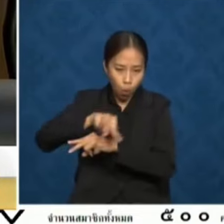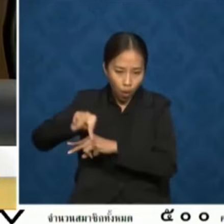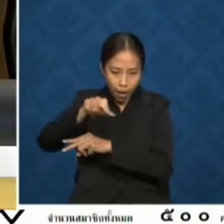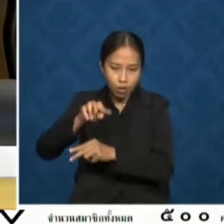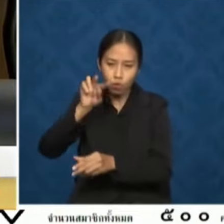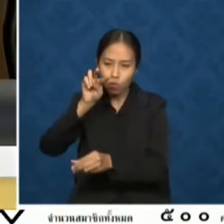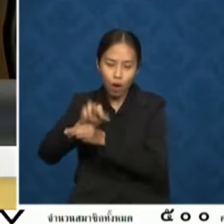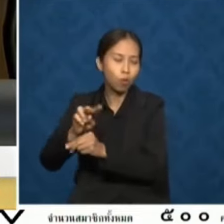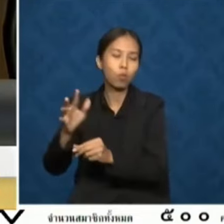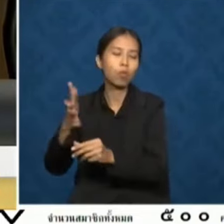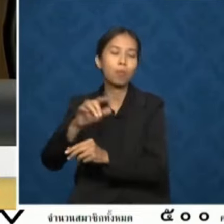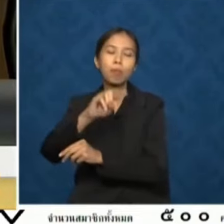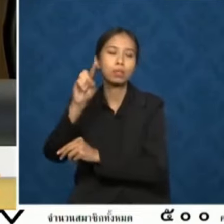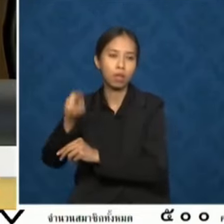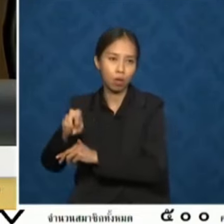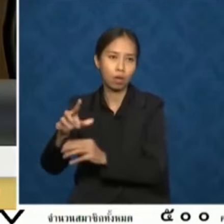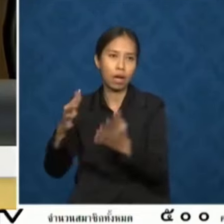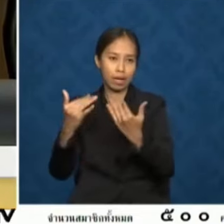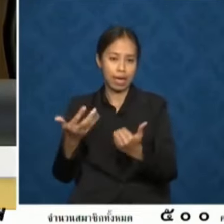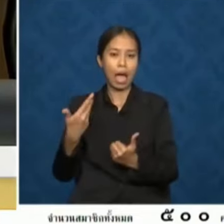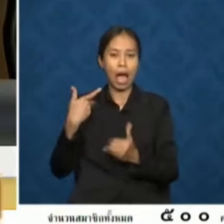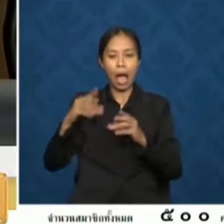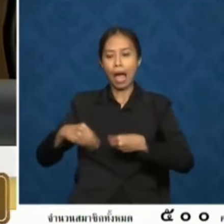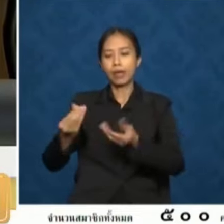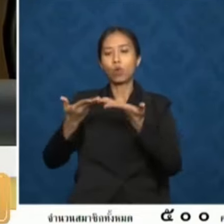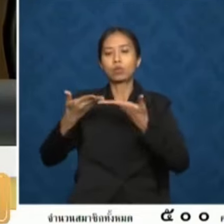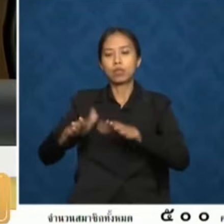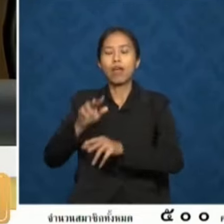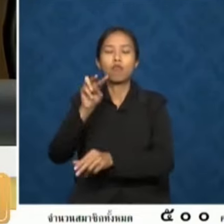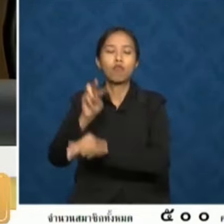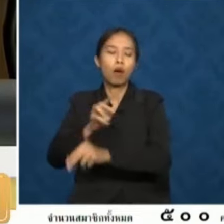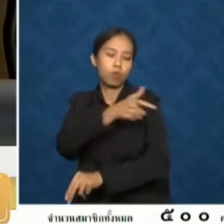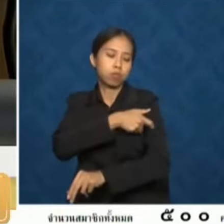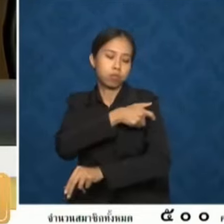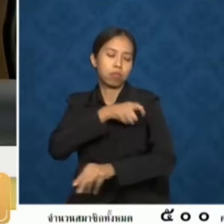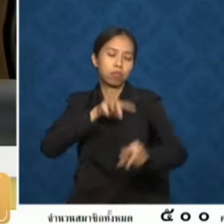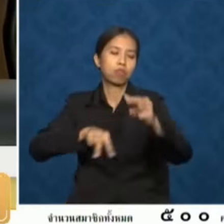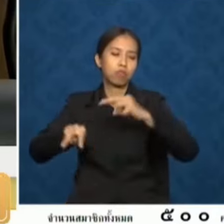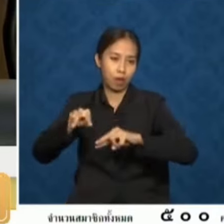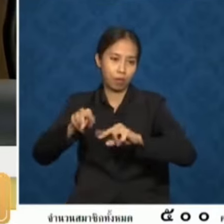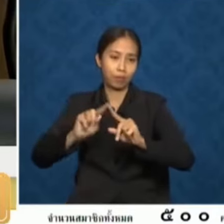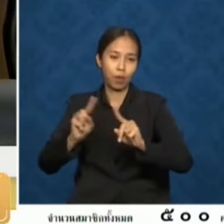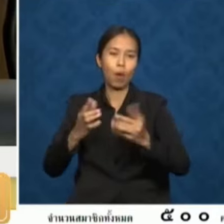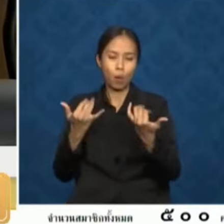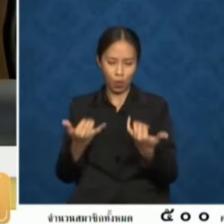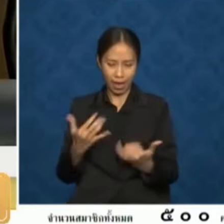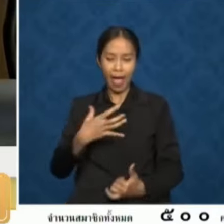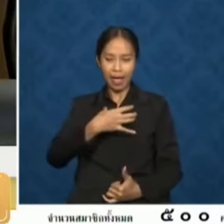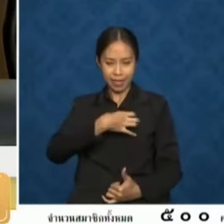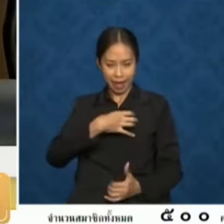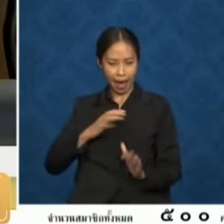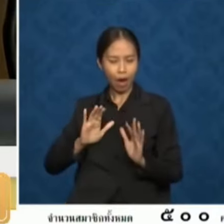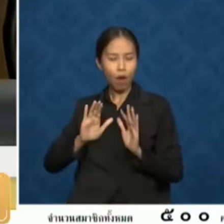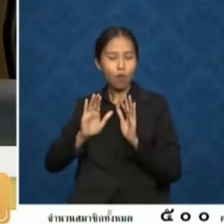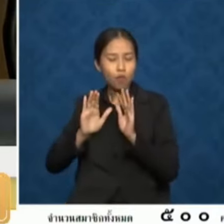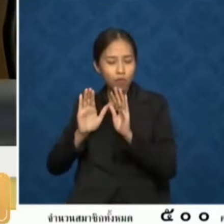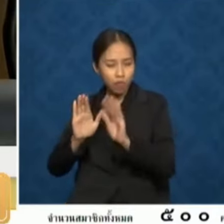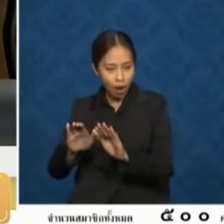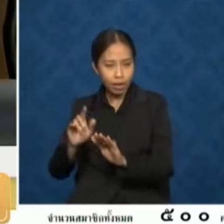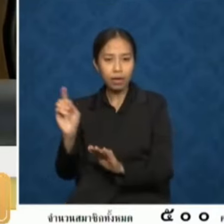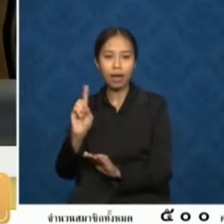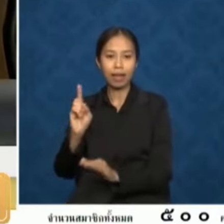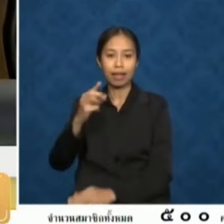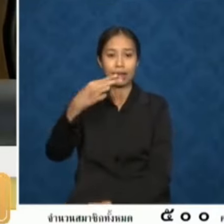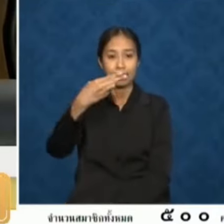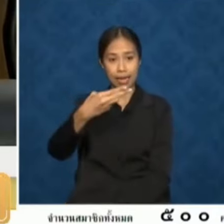นชั้นแล้วก็จะมอบผ่านโรงไปให้แต่สิ่งที่สำคัญวันนี้อยากฝากไปจริงๆคือต้องปรับปรุงหลัก